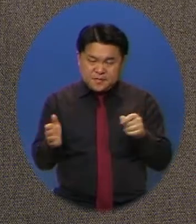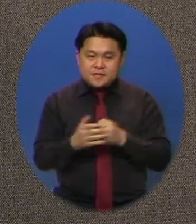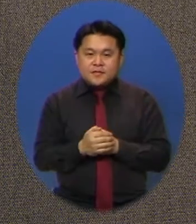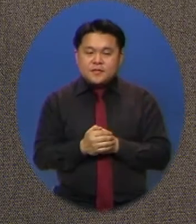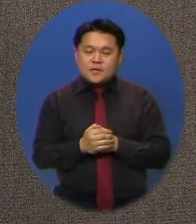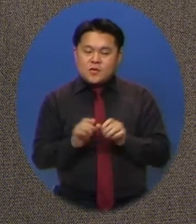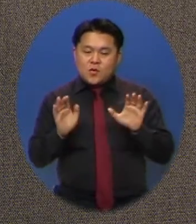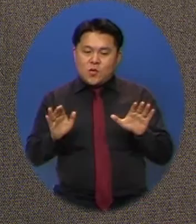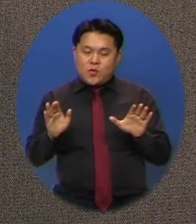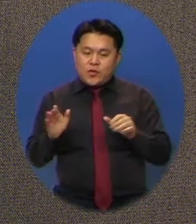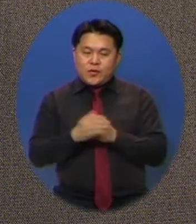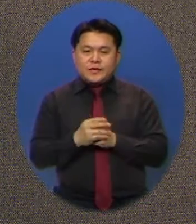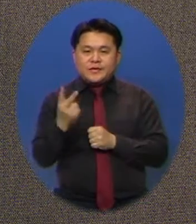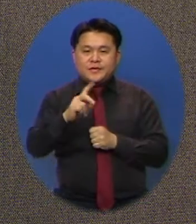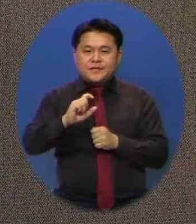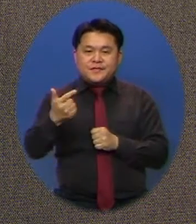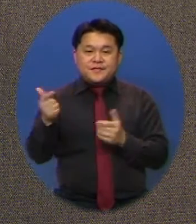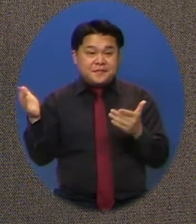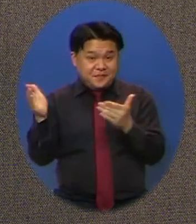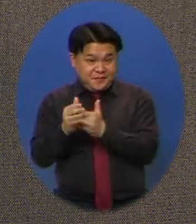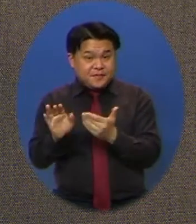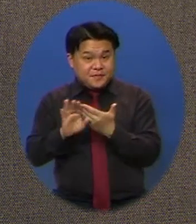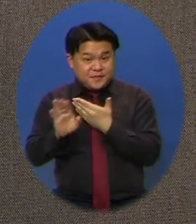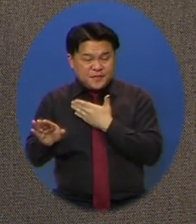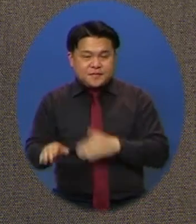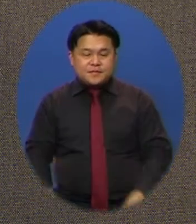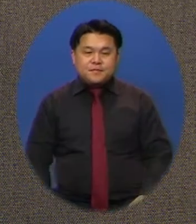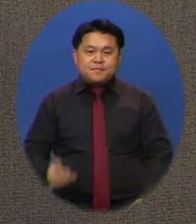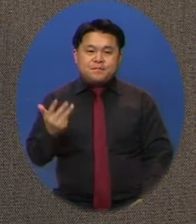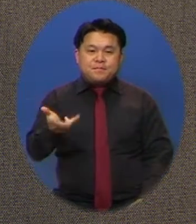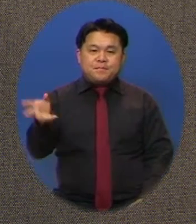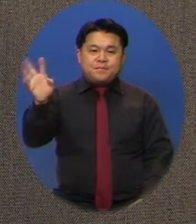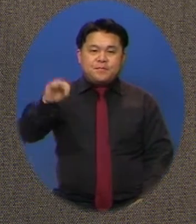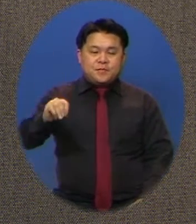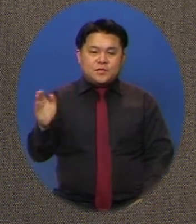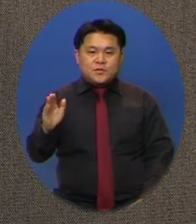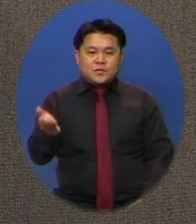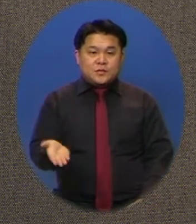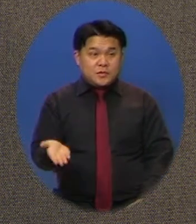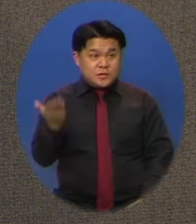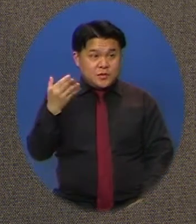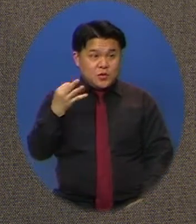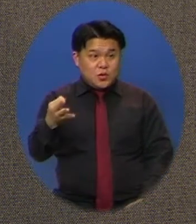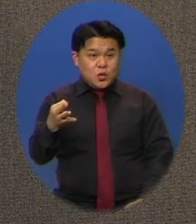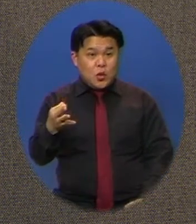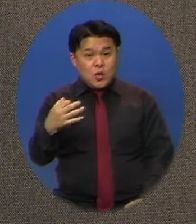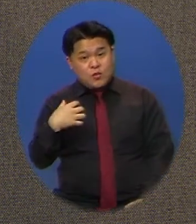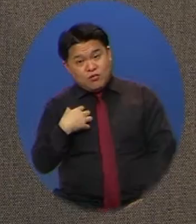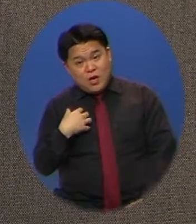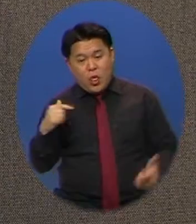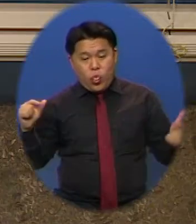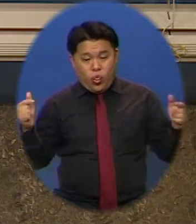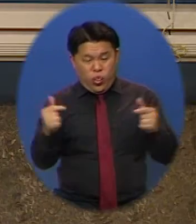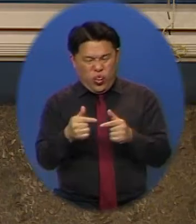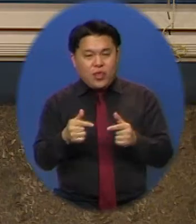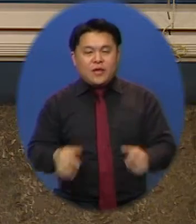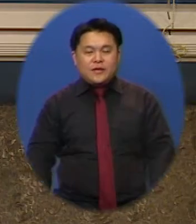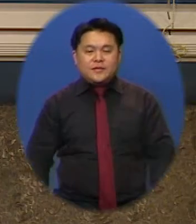정책이 금년에 완결이 되면 약 8천억 이상의 의료비 가계부담이